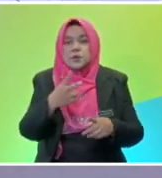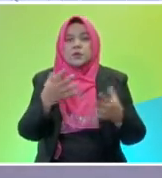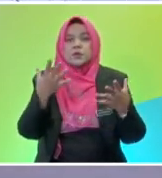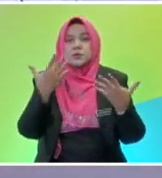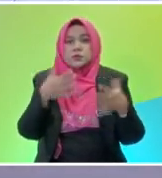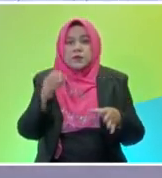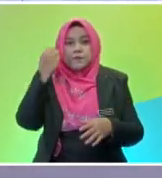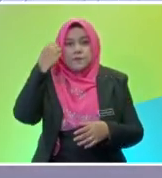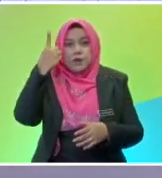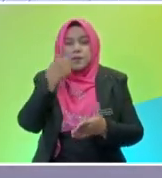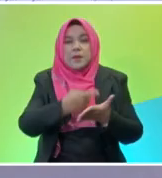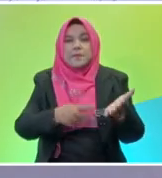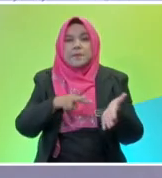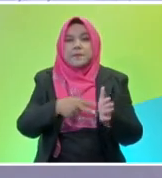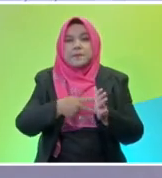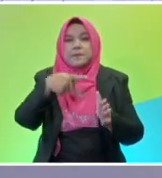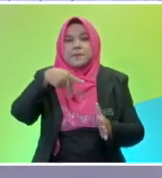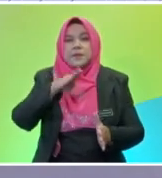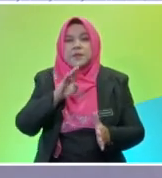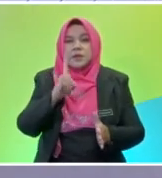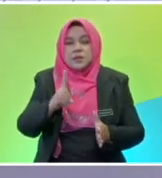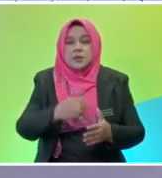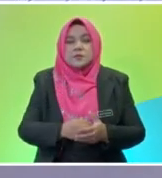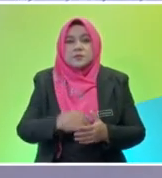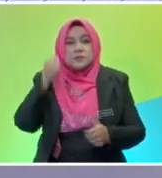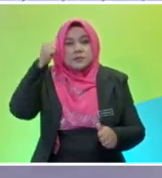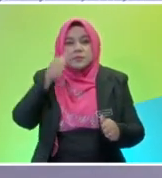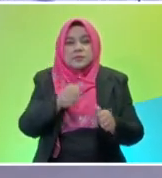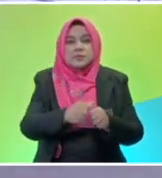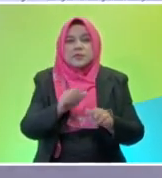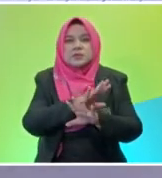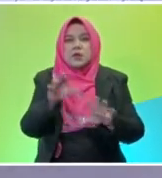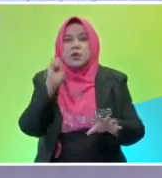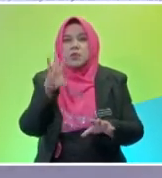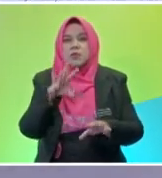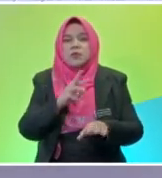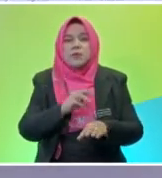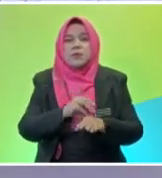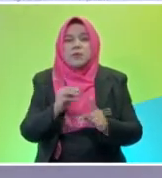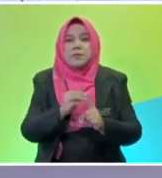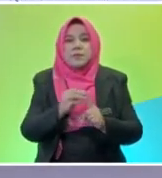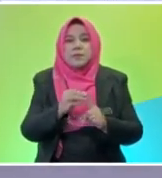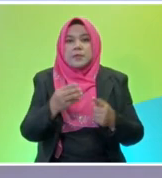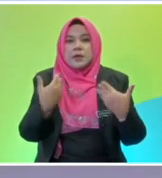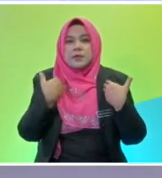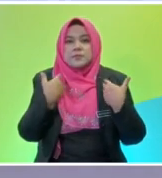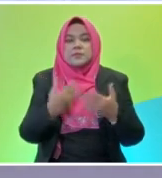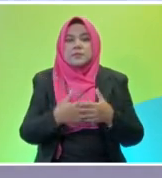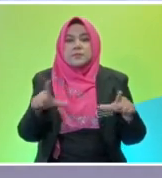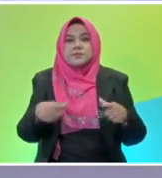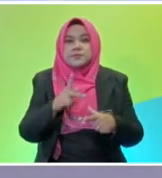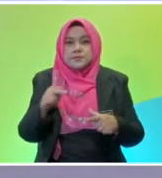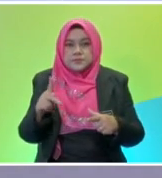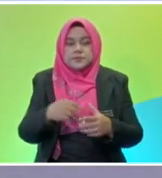guisyam tentang DBD dalam pendidikan yang buruk Jangan sisiknya setiap peluangnya dia iklannya ada peta Sirait yang dilaksanakan